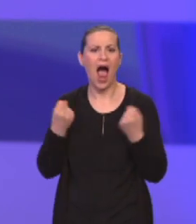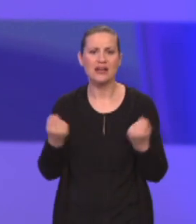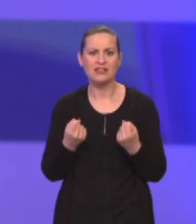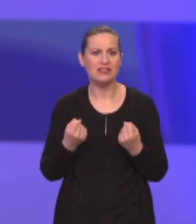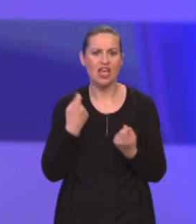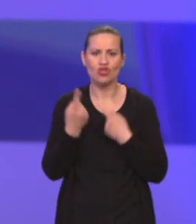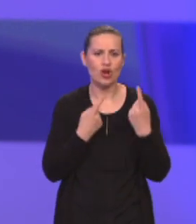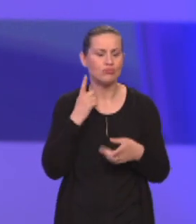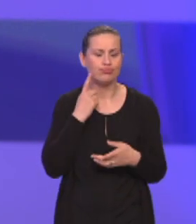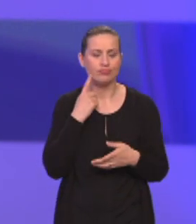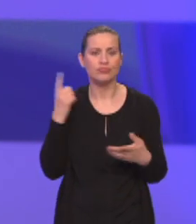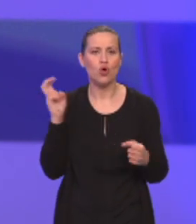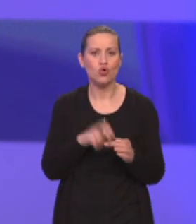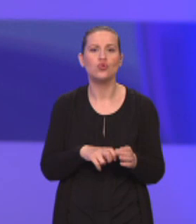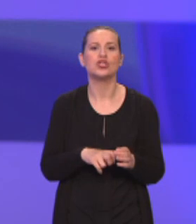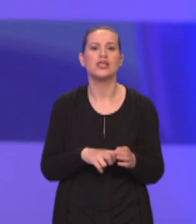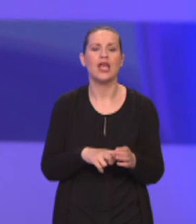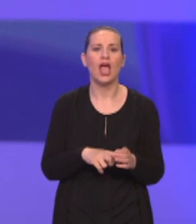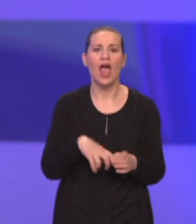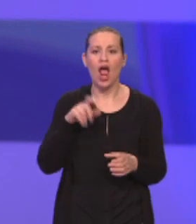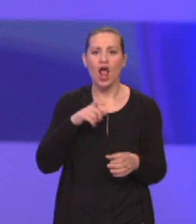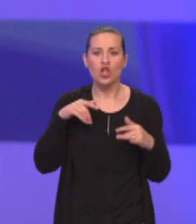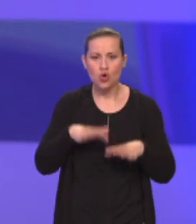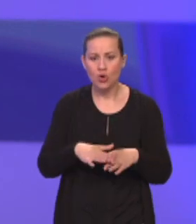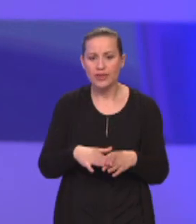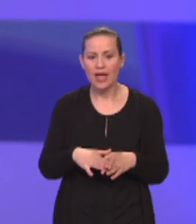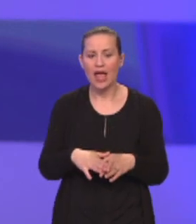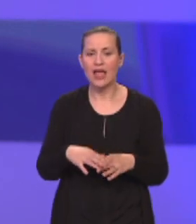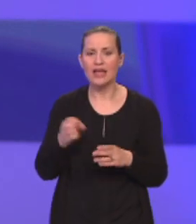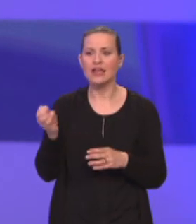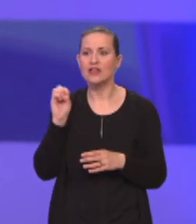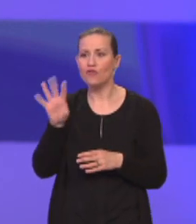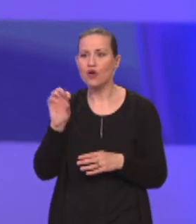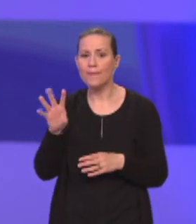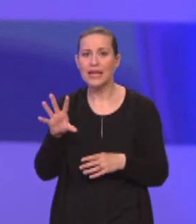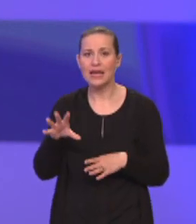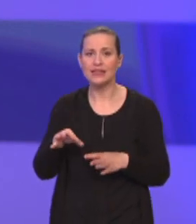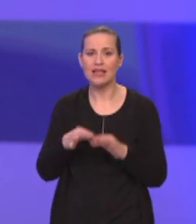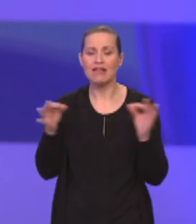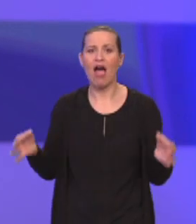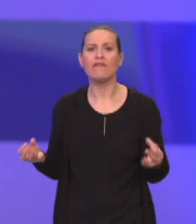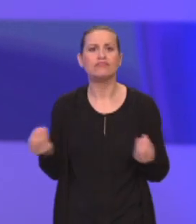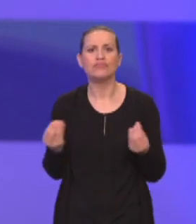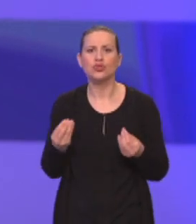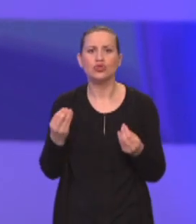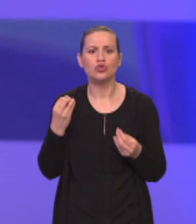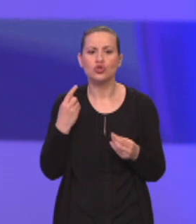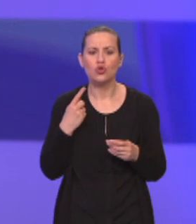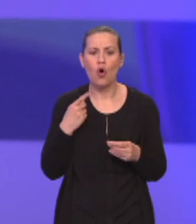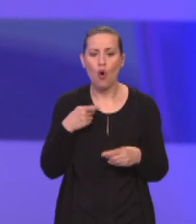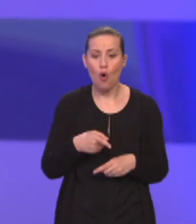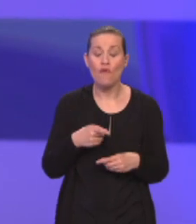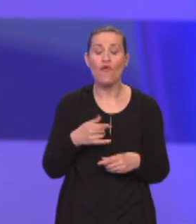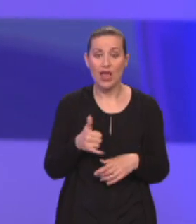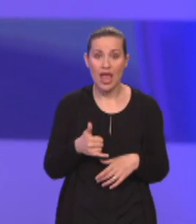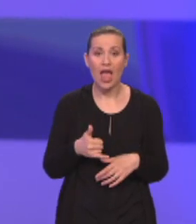trudimo uključiti i fizičke i pravne osobe i informirati širu javnost, što jedinice lokalne jest i područne samouprave, što ovo